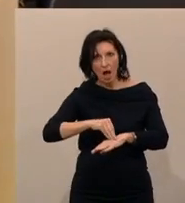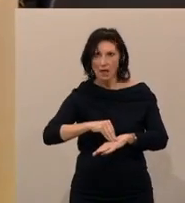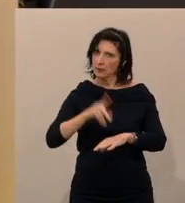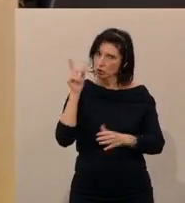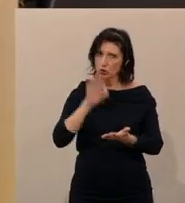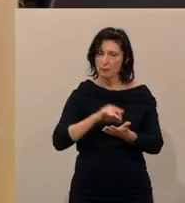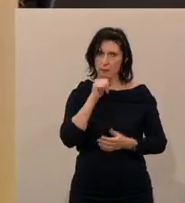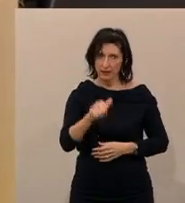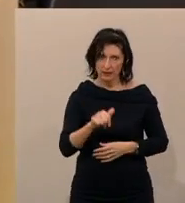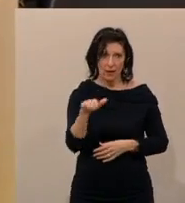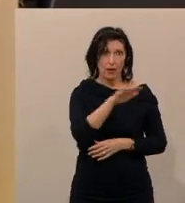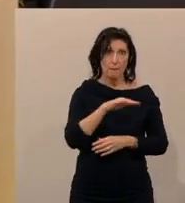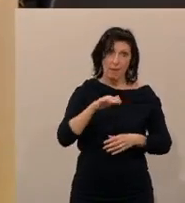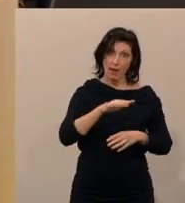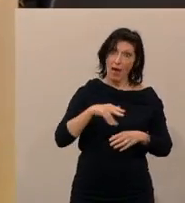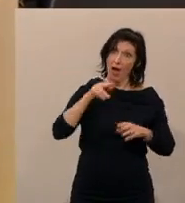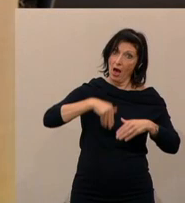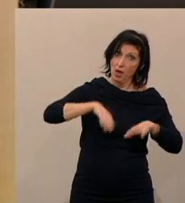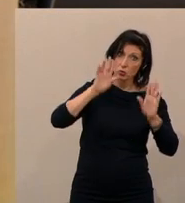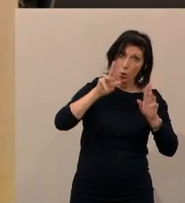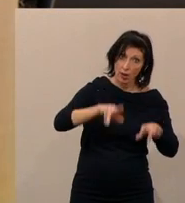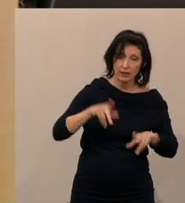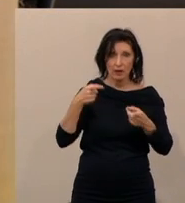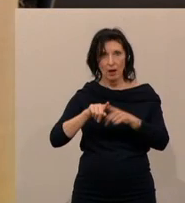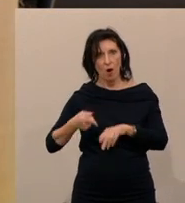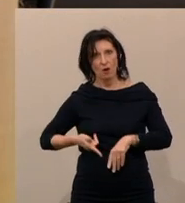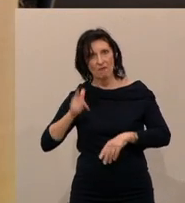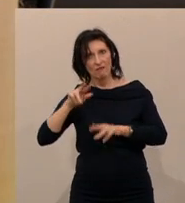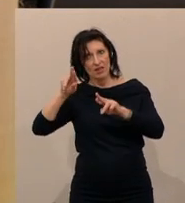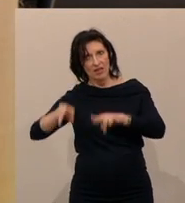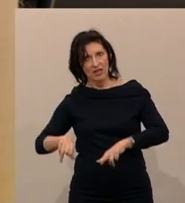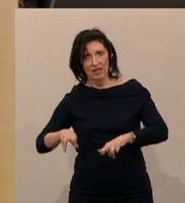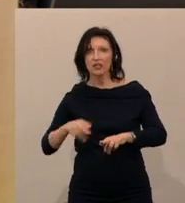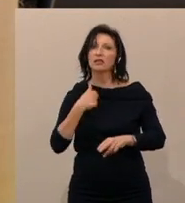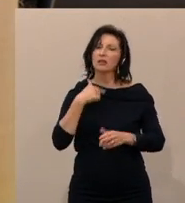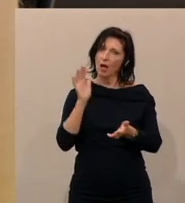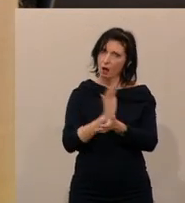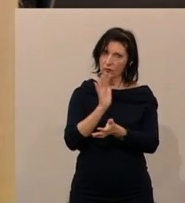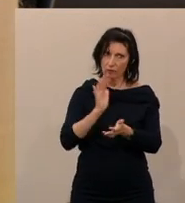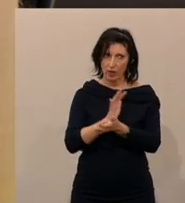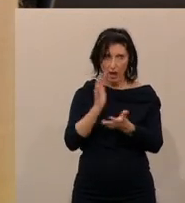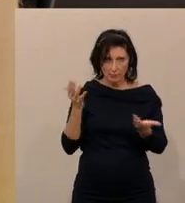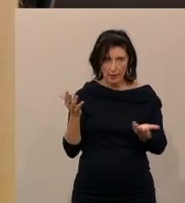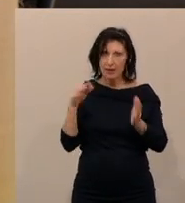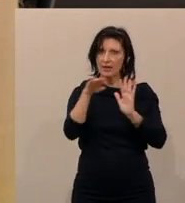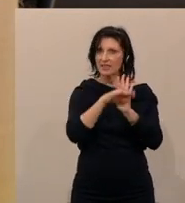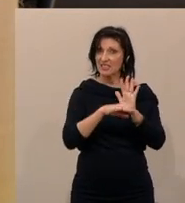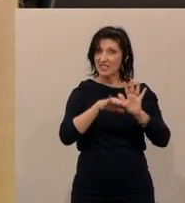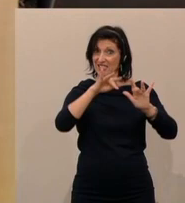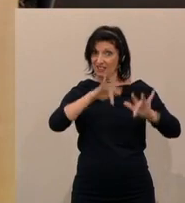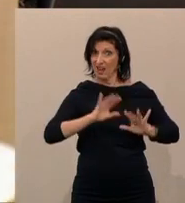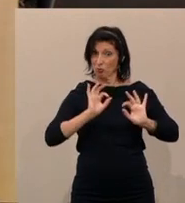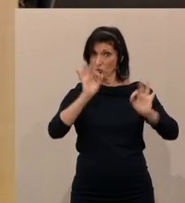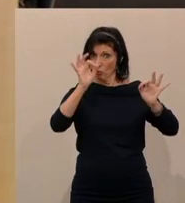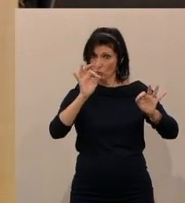zutreffend. Sowohl im Bereich des Asylrechts als auch im Bereich des Waffenrechts komme ich meiner Aufgabe nach, geltende Gesetze zu